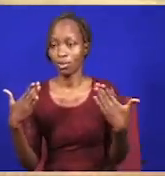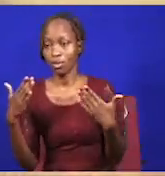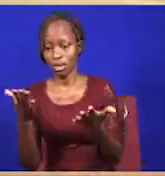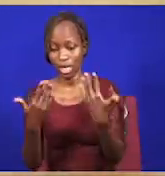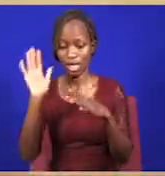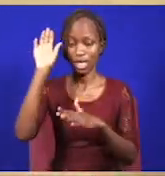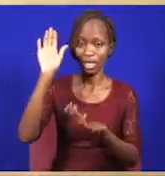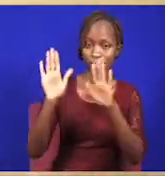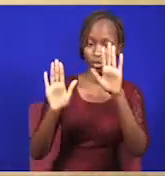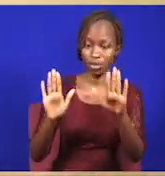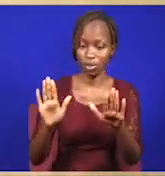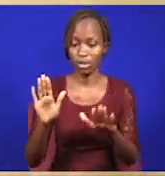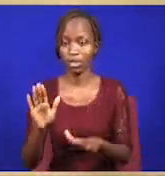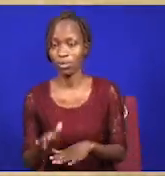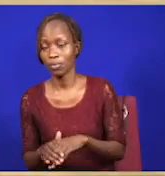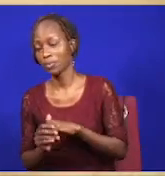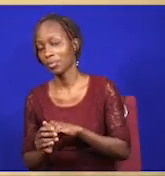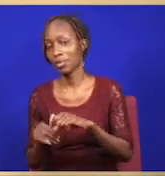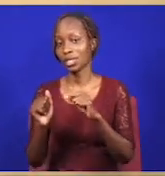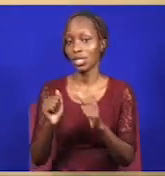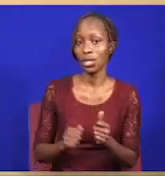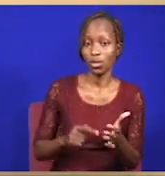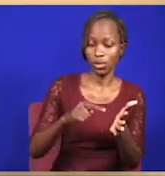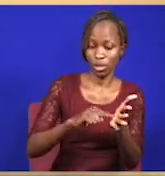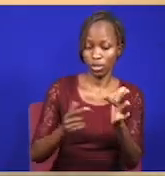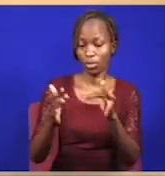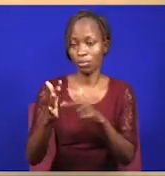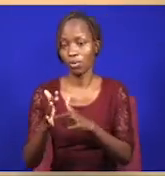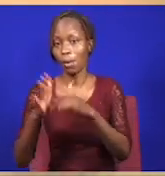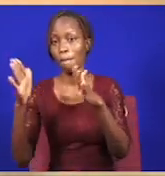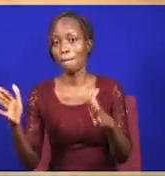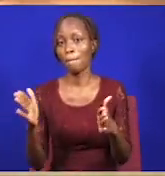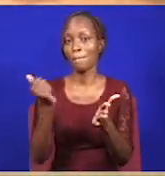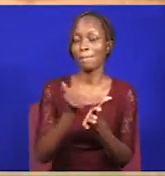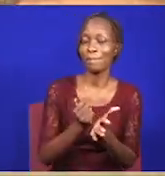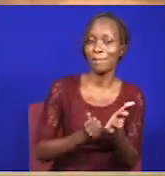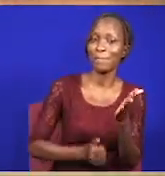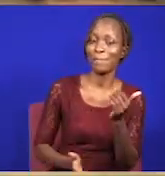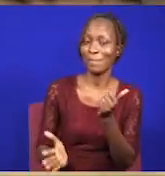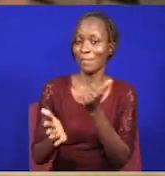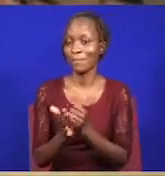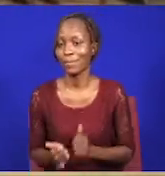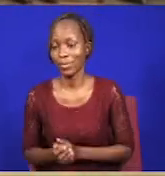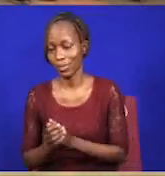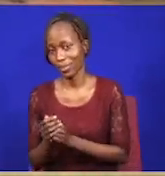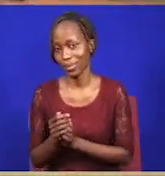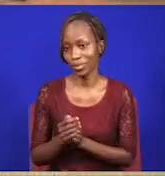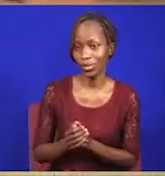na miguuni mwake. Alama kubwa za misumari.